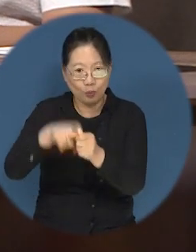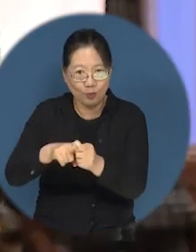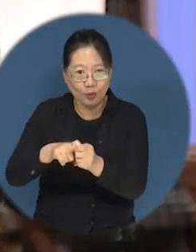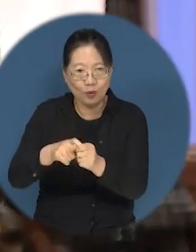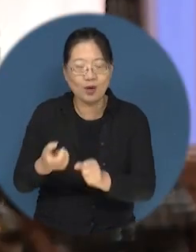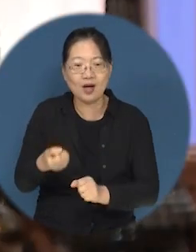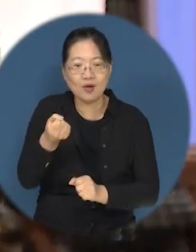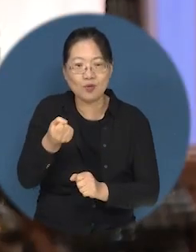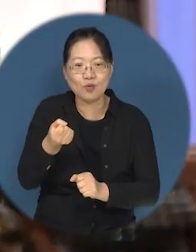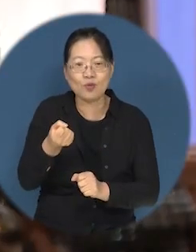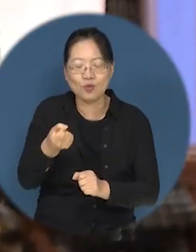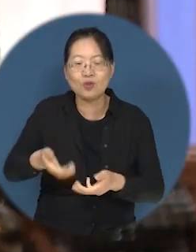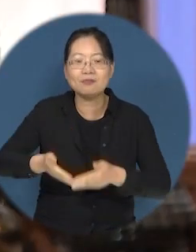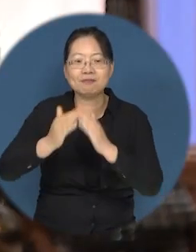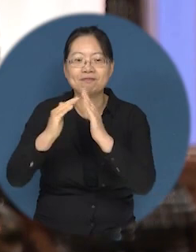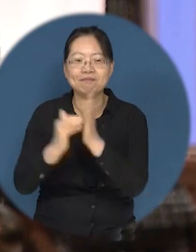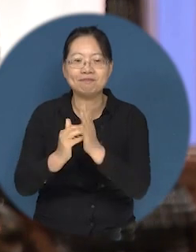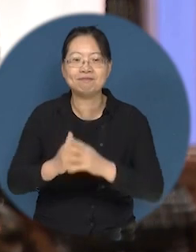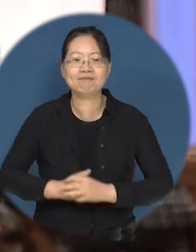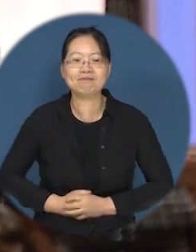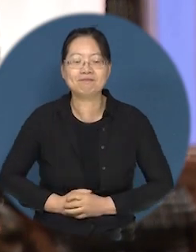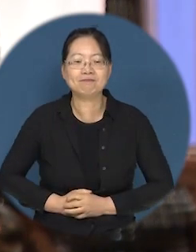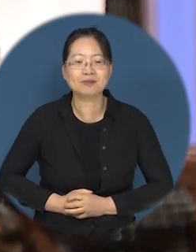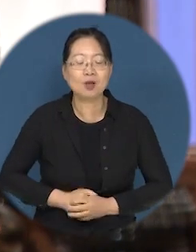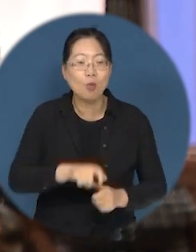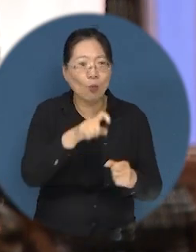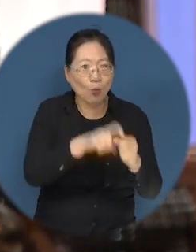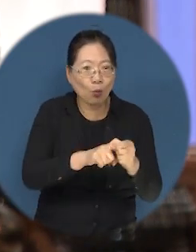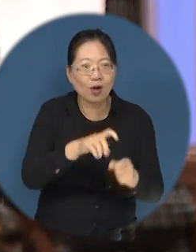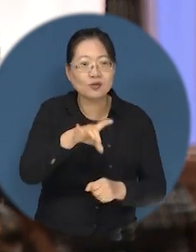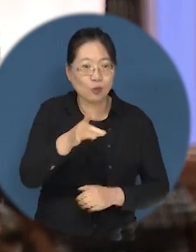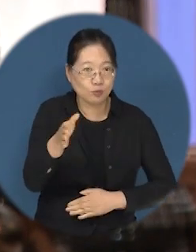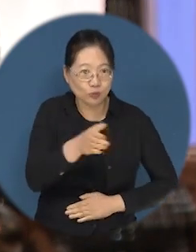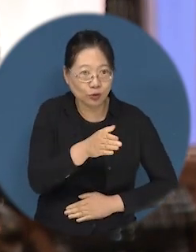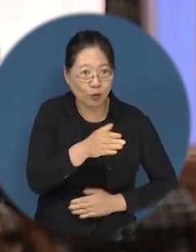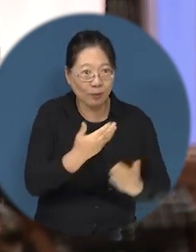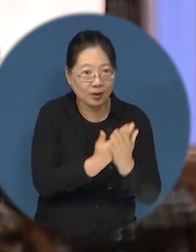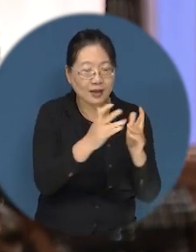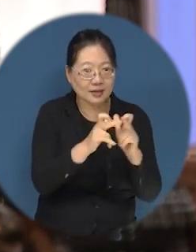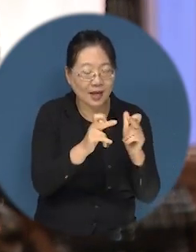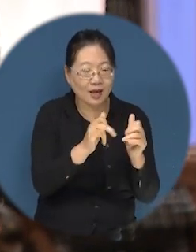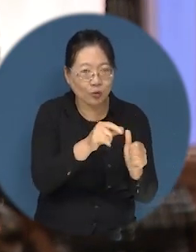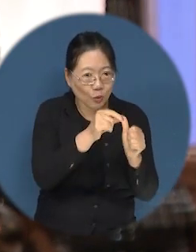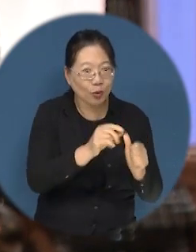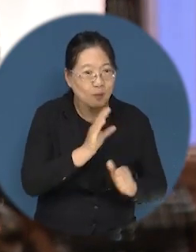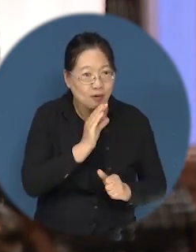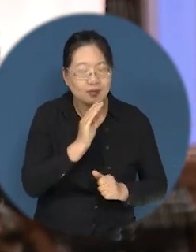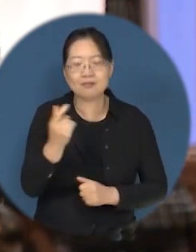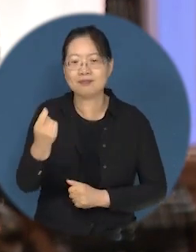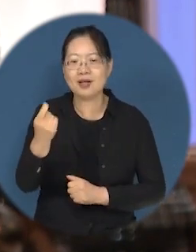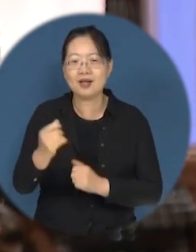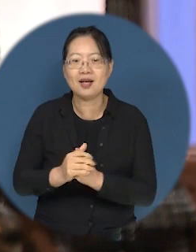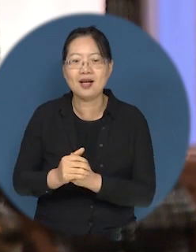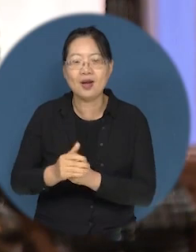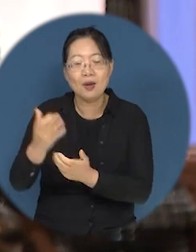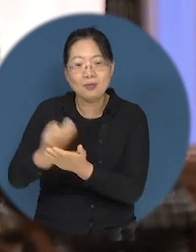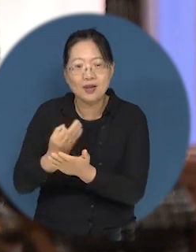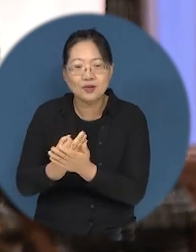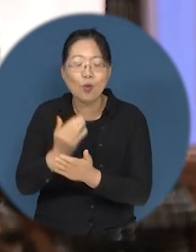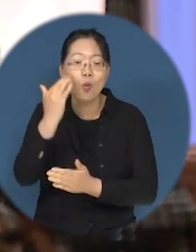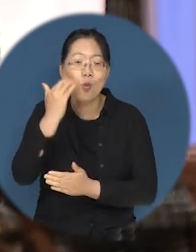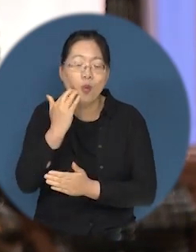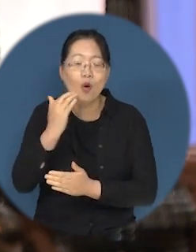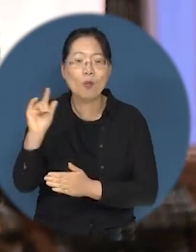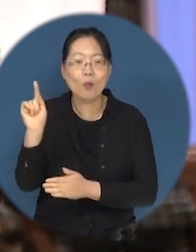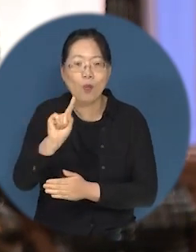목표로 만든 그 회사입니다. 지금 아예 목표가 그거예요? 네, 그렇습니다. 그래서 뭐 매출이나 손익이나